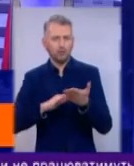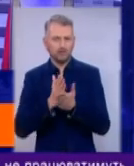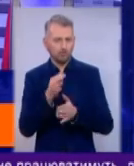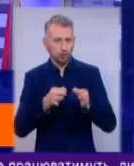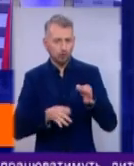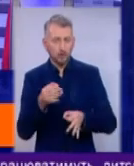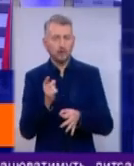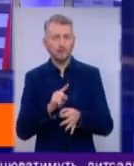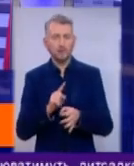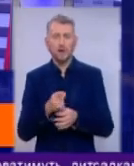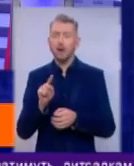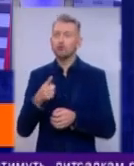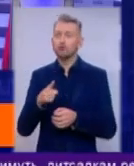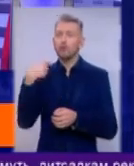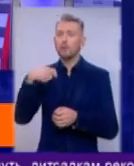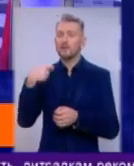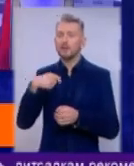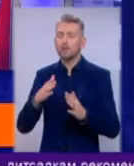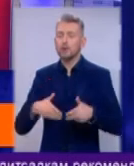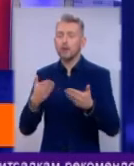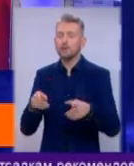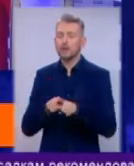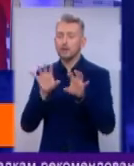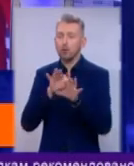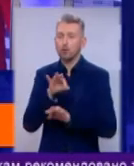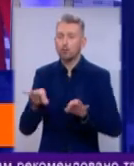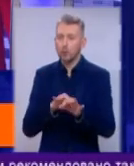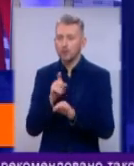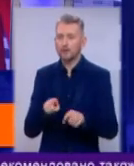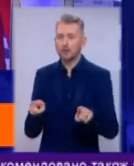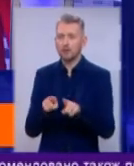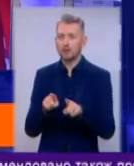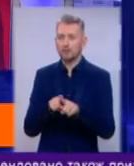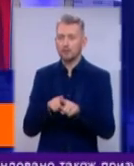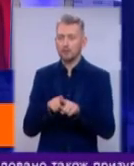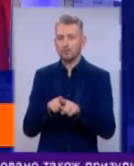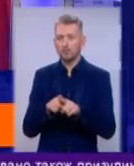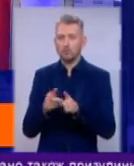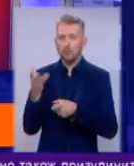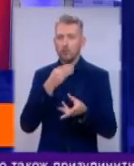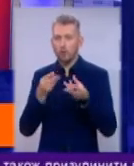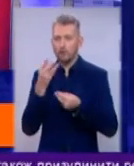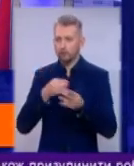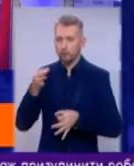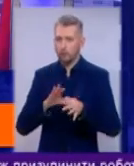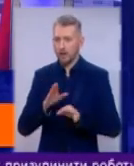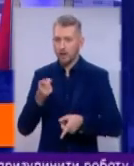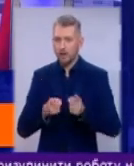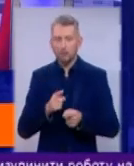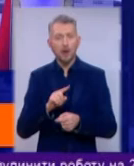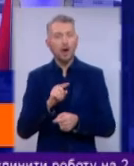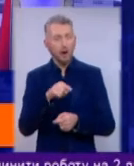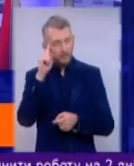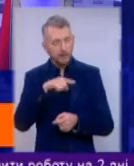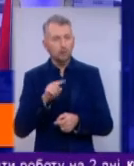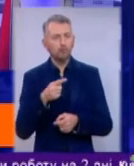той суд, який чому президент подав такий законопроект з таким постановочним судом, а не реальним? А ви знаєте, чому оточення президента